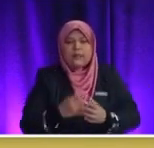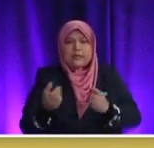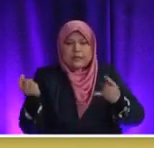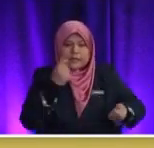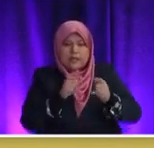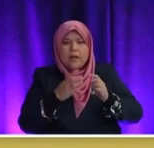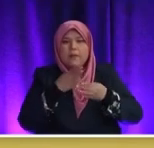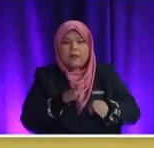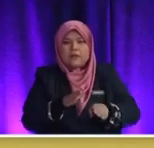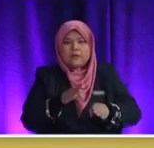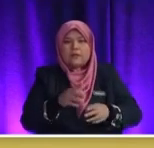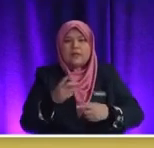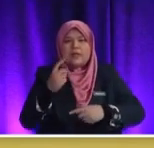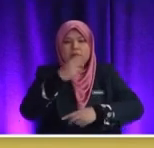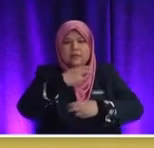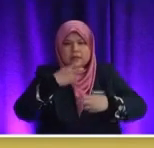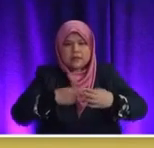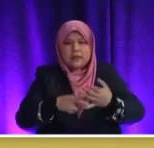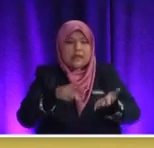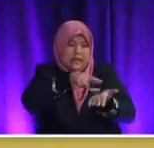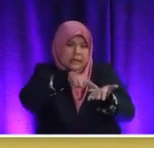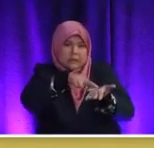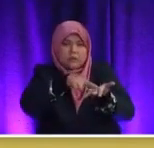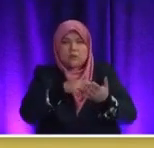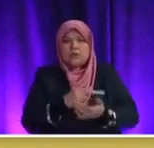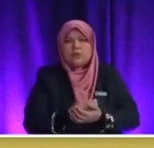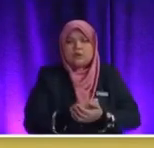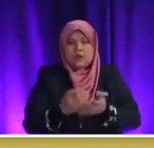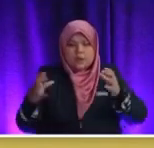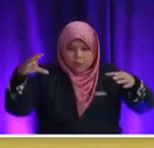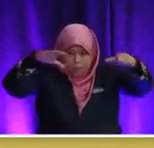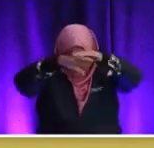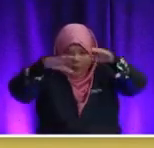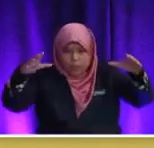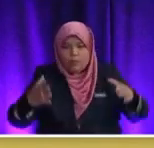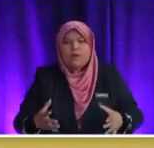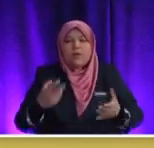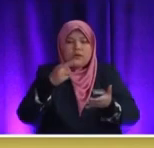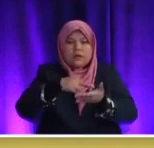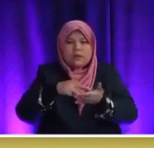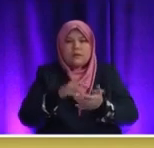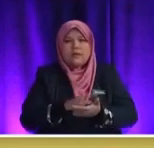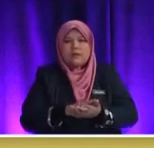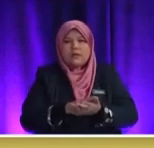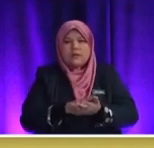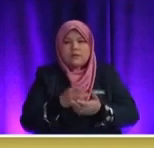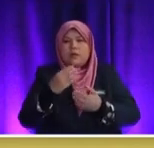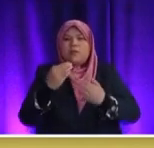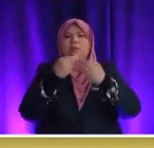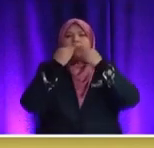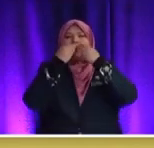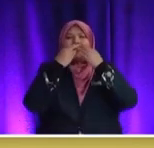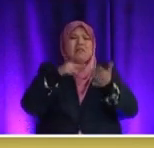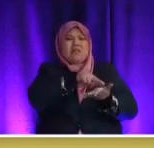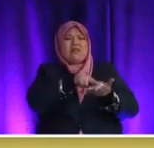balas eksperimen ini akan menghasilkan gas beracun su penggunaan kebawa sak dapat melindungi kita daripada menghidup